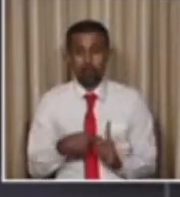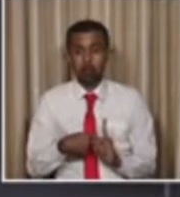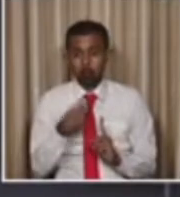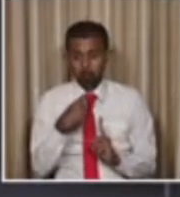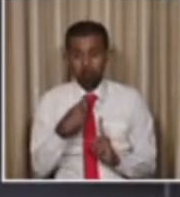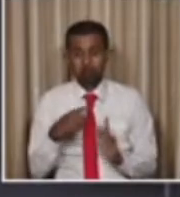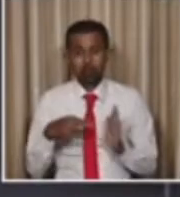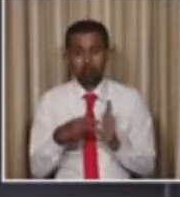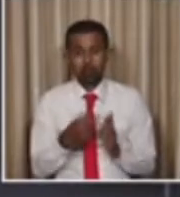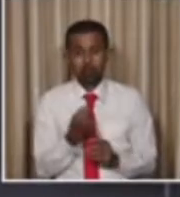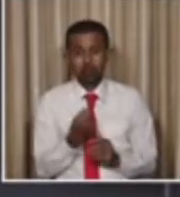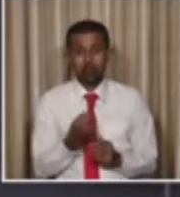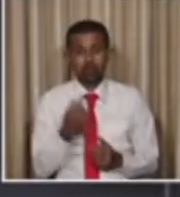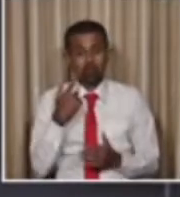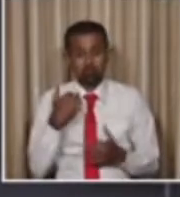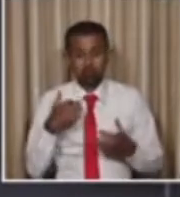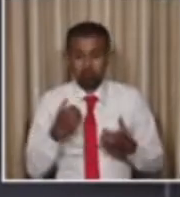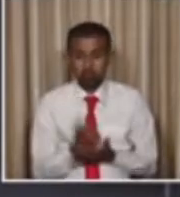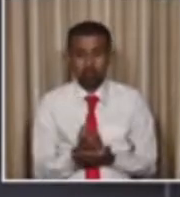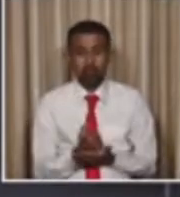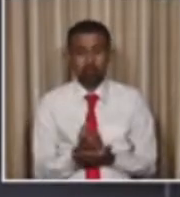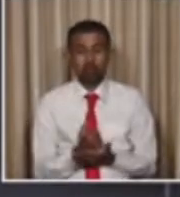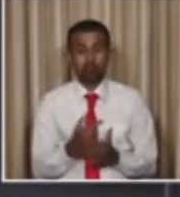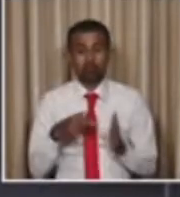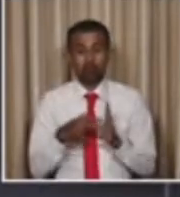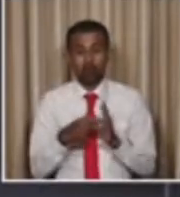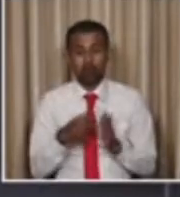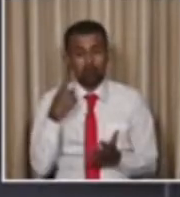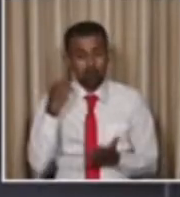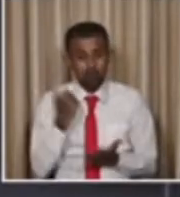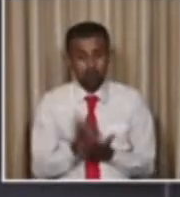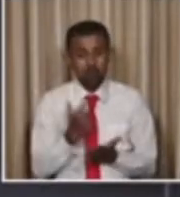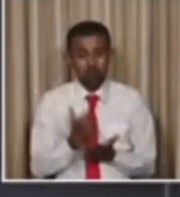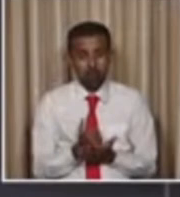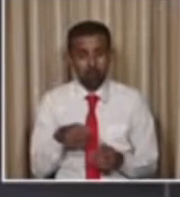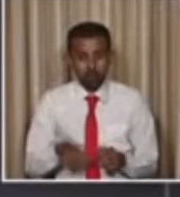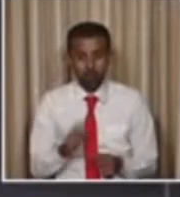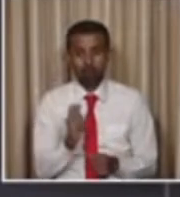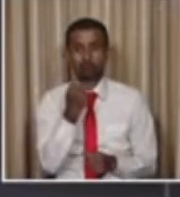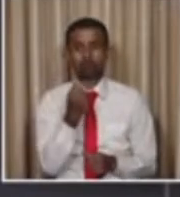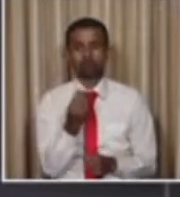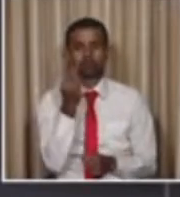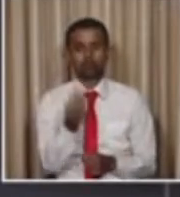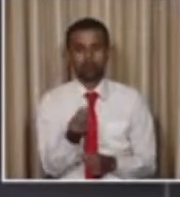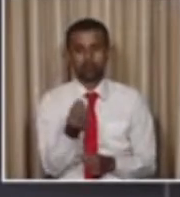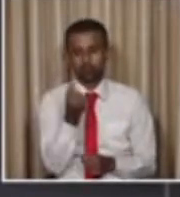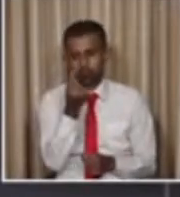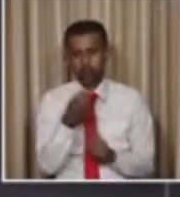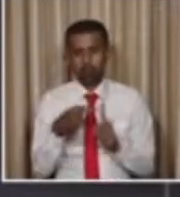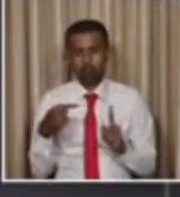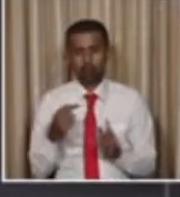තිබ්බ ආර්ථික යුද්ධයක් මේ රටේ තියෙන්නේ ආර්ථික යුද්ධයෙන් එතුමා මේ ජයග්‍රහණයක් ලැබලා තියෙනවා යම් කිසි